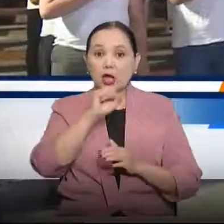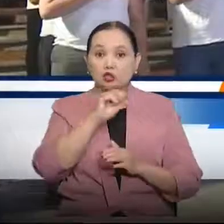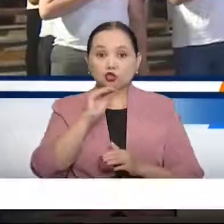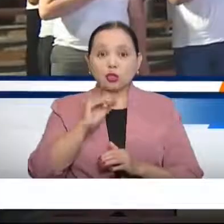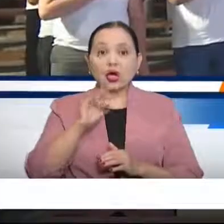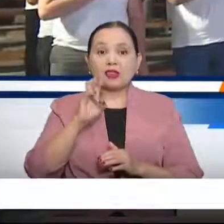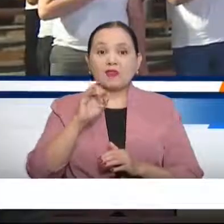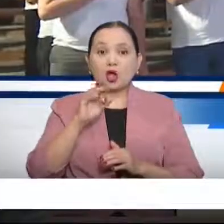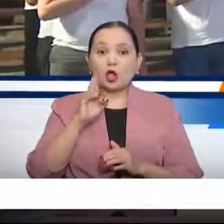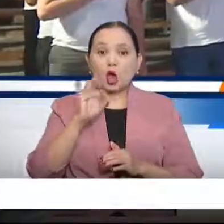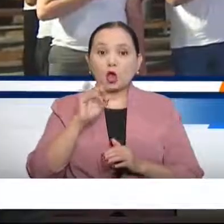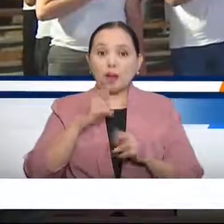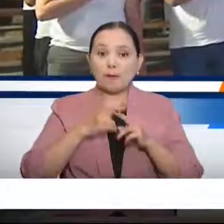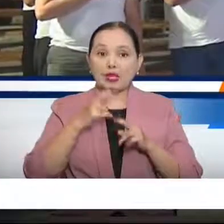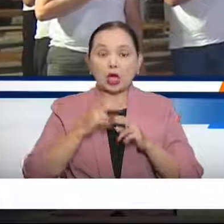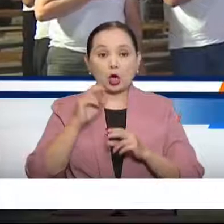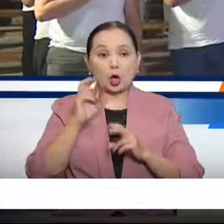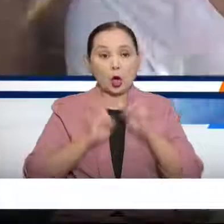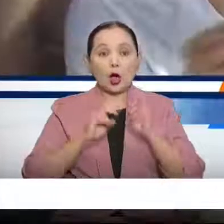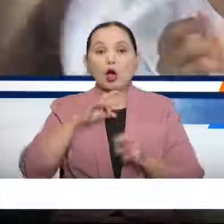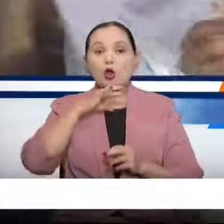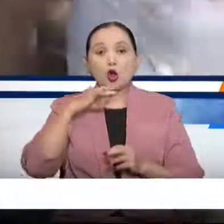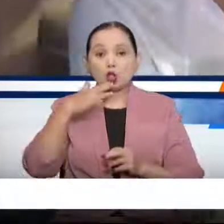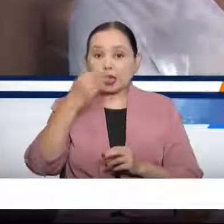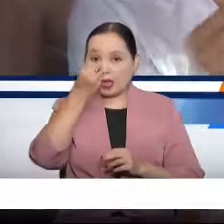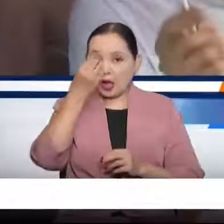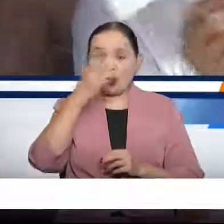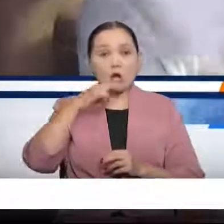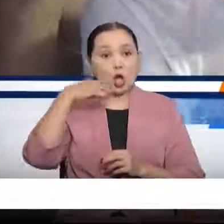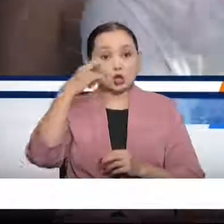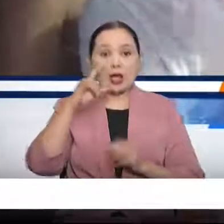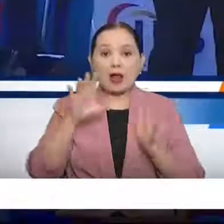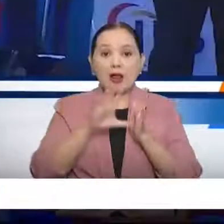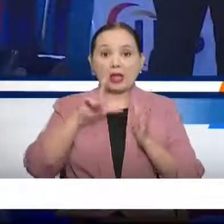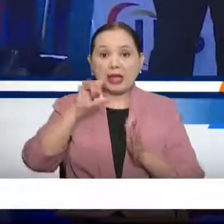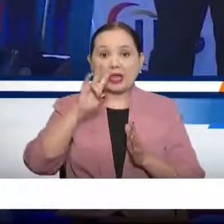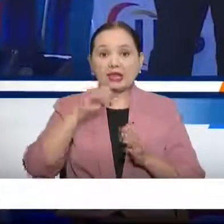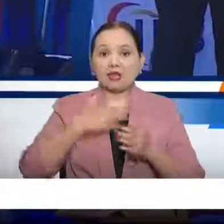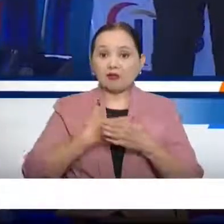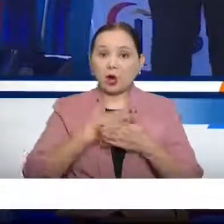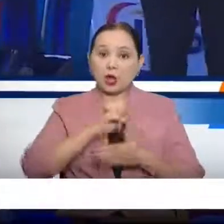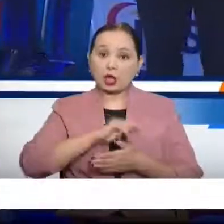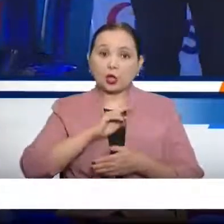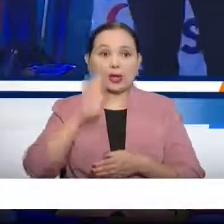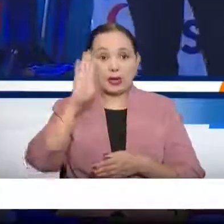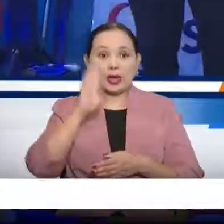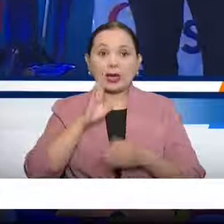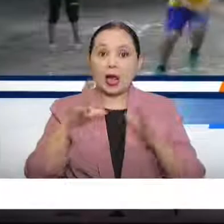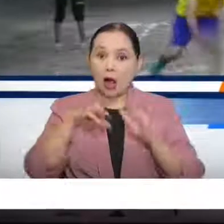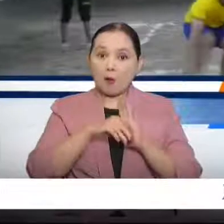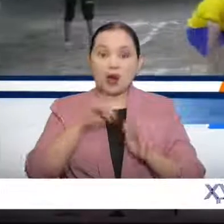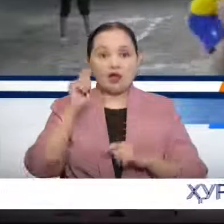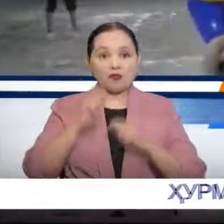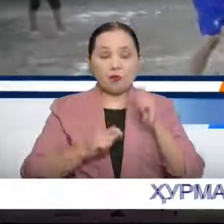Navoiy kometallurgiya kombinati hamda Qozog'iston, Rossiya Federatsiyasi va Yaponiya elektr energetika tarmog'i korxonalarida faoliyat yuritayotgan yigit-qizlarni qamrab oldi.